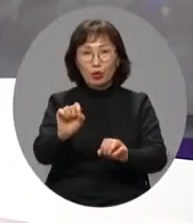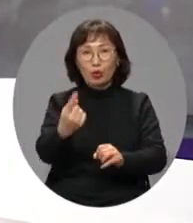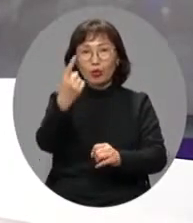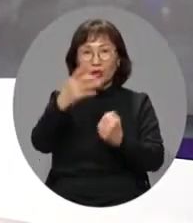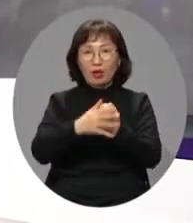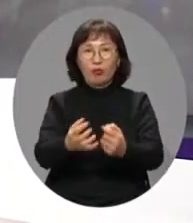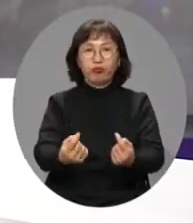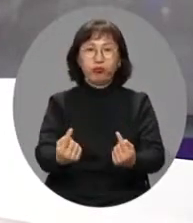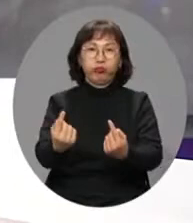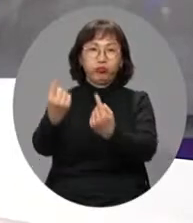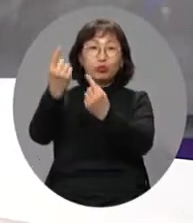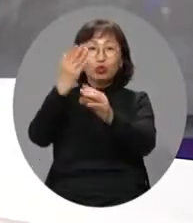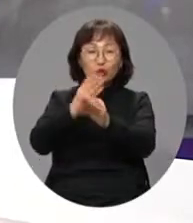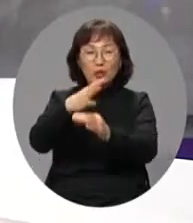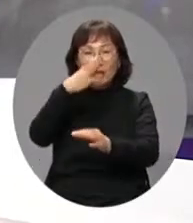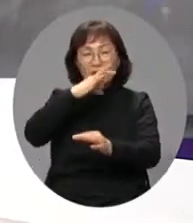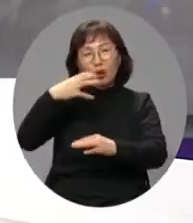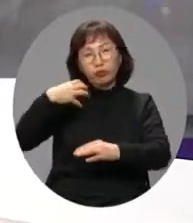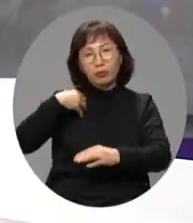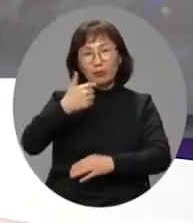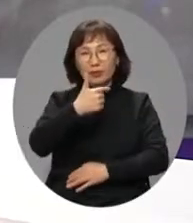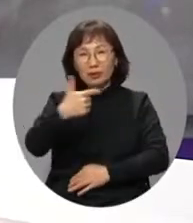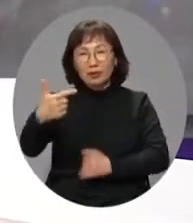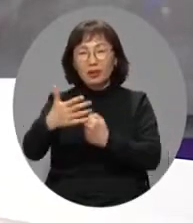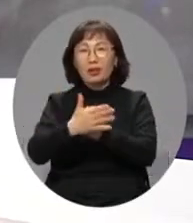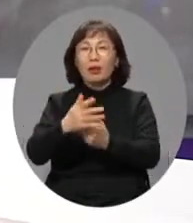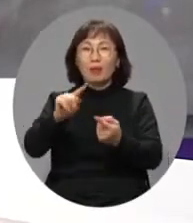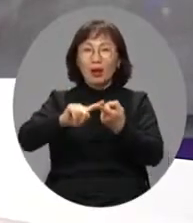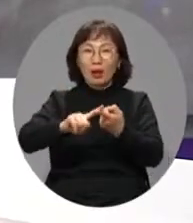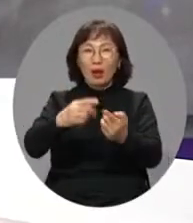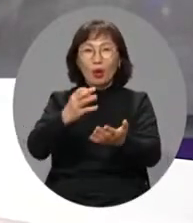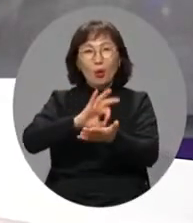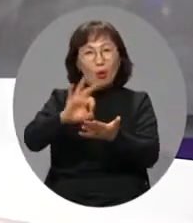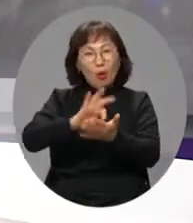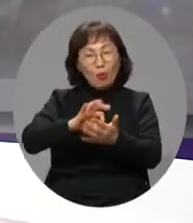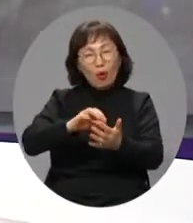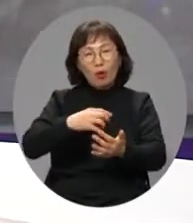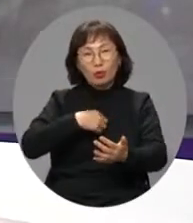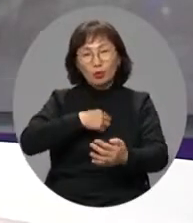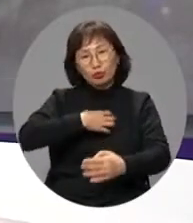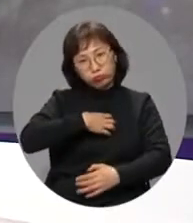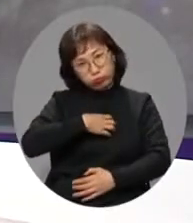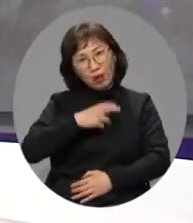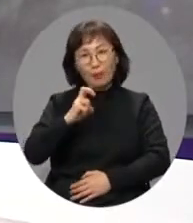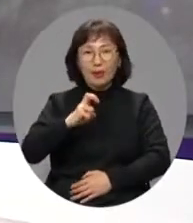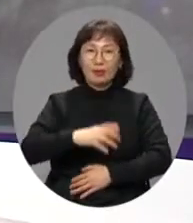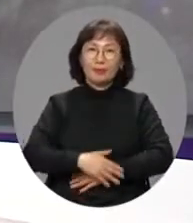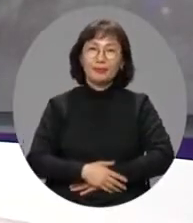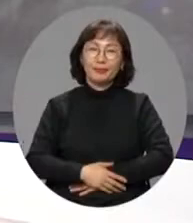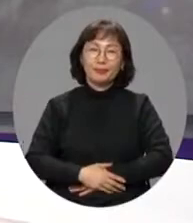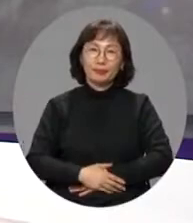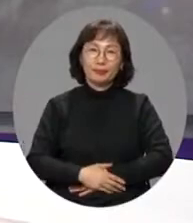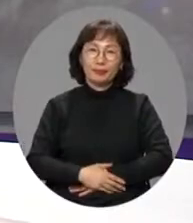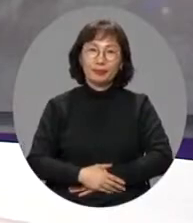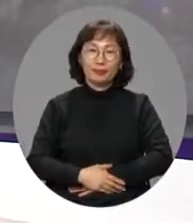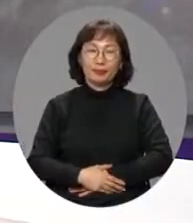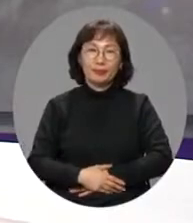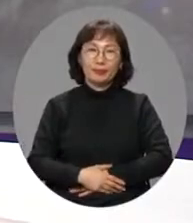높아지고 있는데 이자 부담이 늘면서 소비 위축으로 이어지지 않을지 우려됩니다. 이경희 기자가